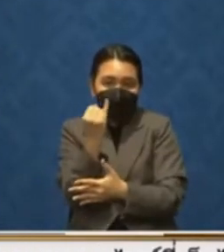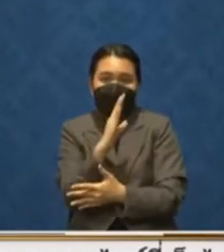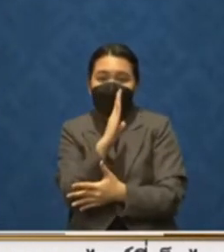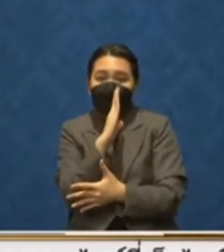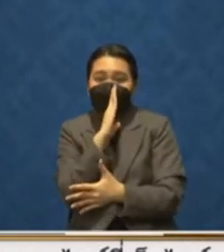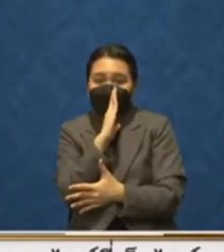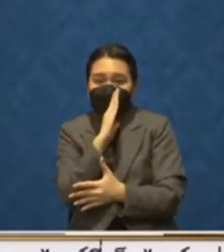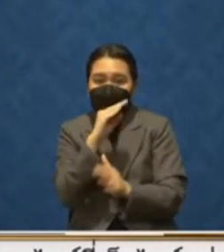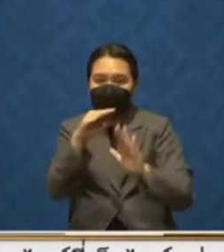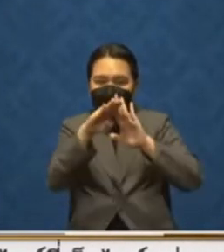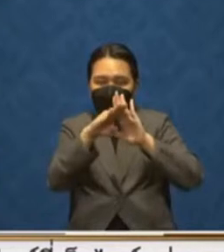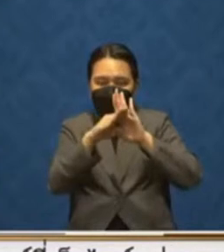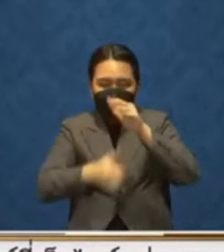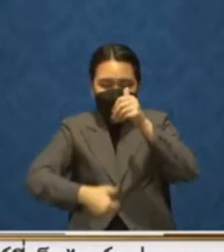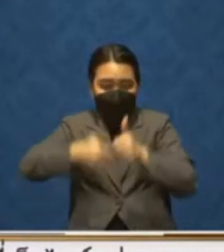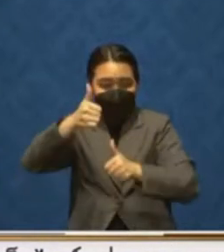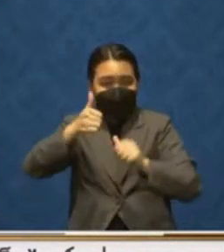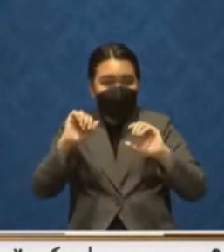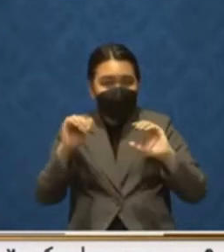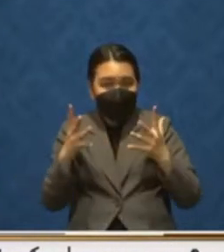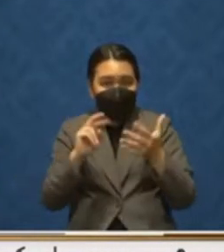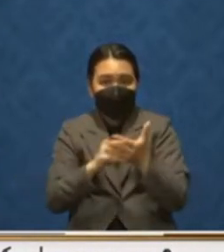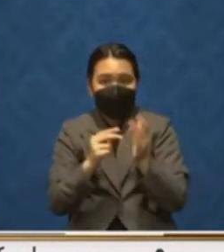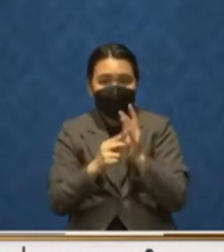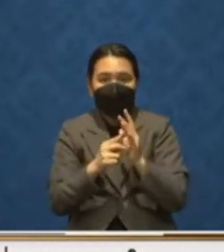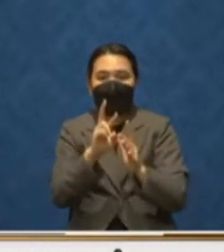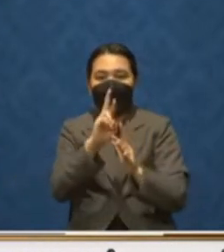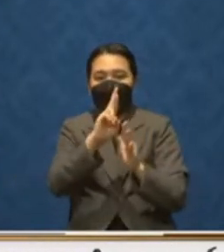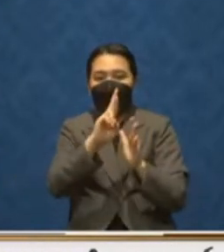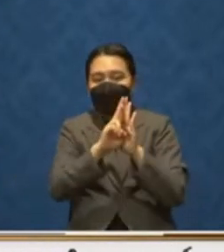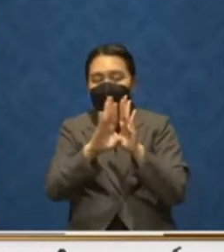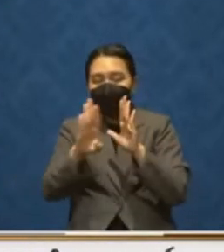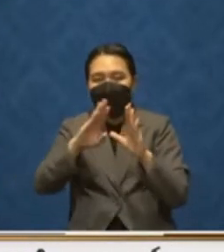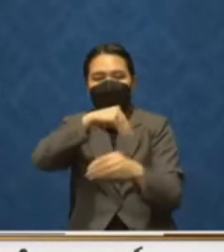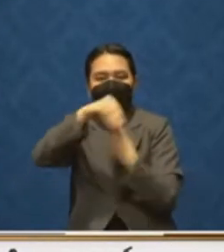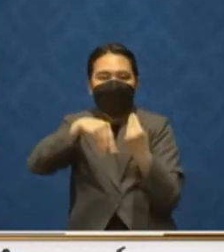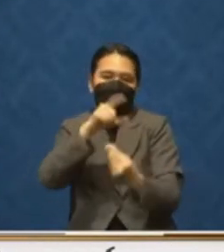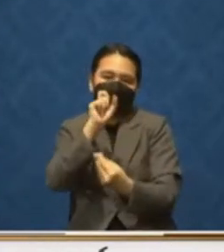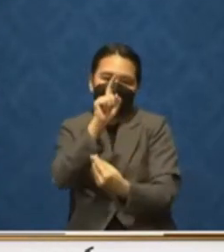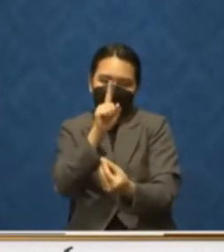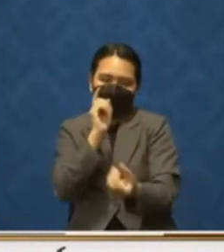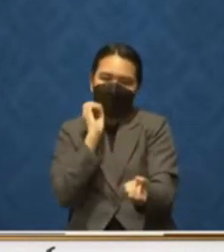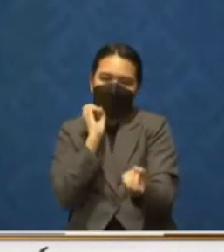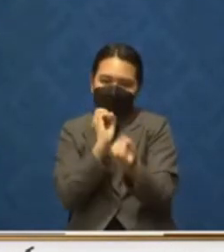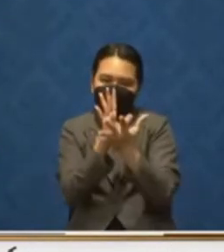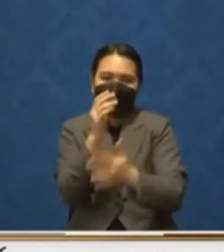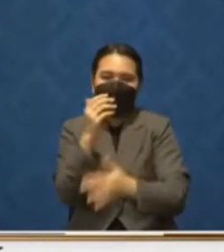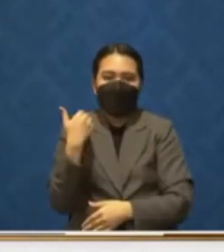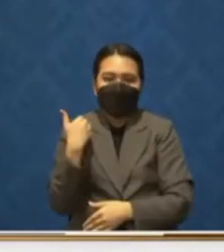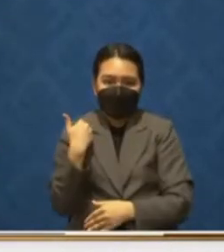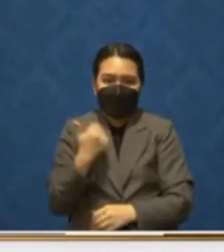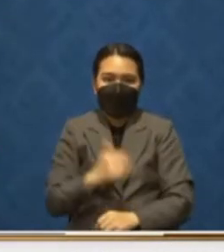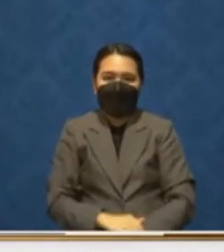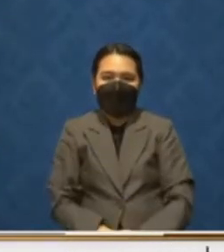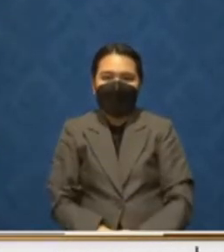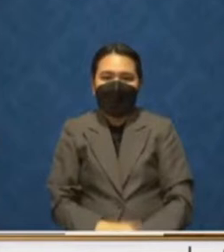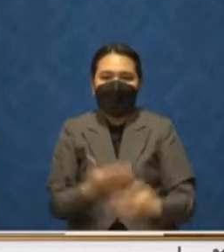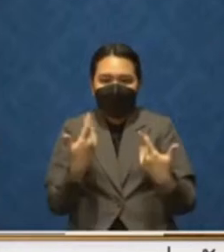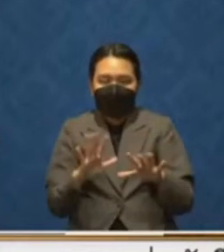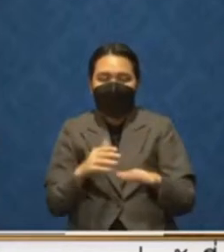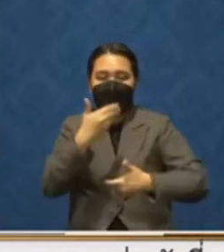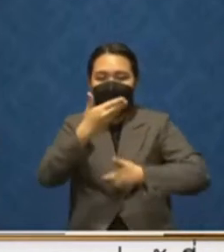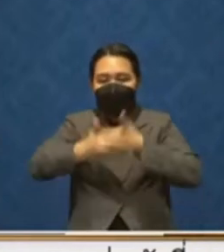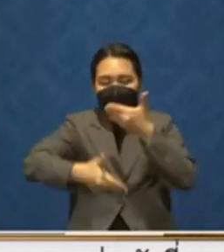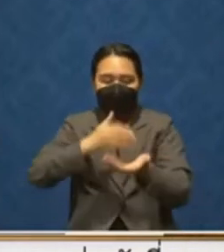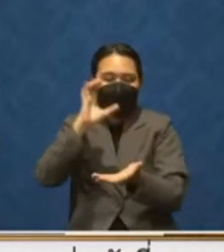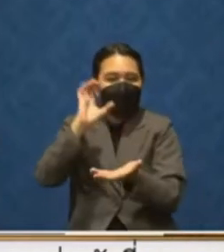กระบวนการเหล่านี้ได้ก็คือระบบเศรษฐกิจและการของประเทศเราจะถูกสรรค์รอนะครับซึ่งการทดสอบการฆ่ากันในภาพรวมรอ